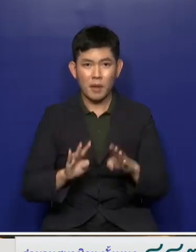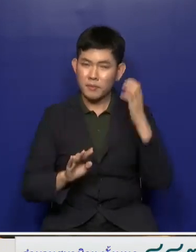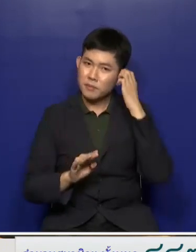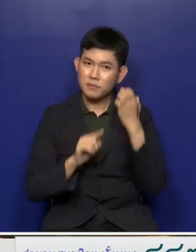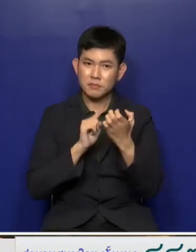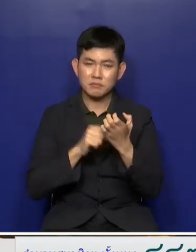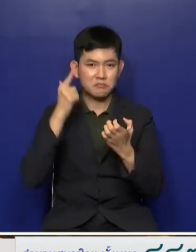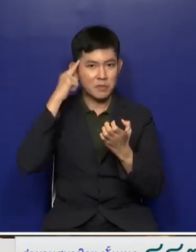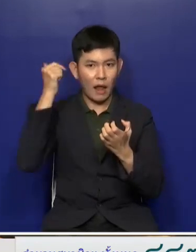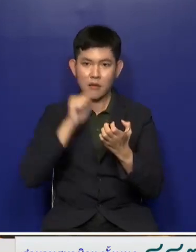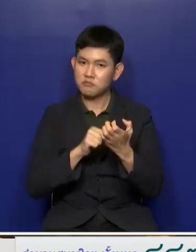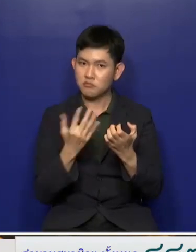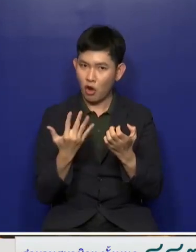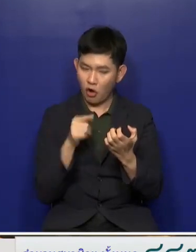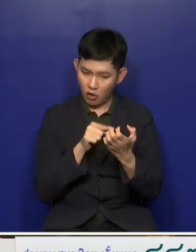พท์นี่แหละครับ